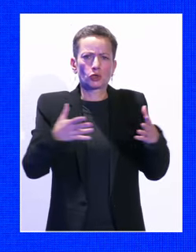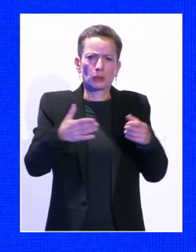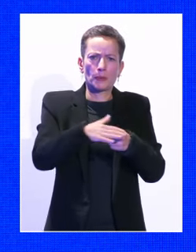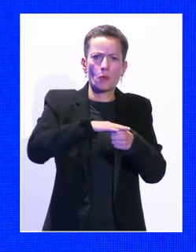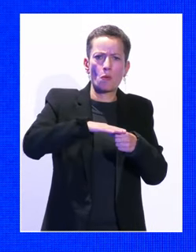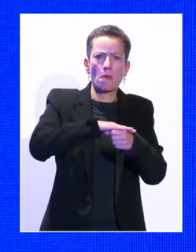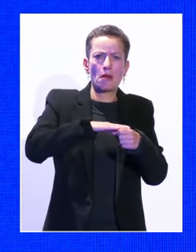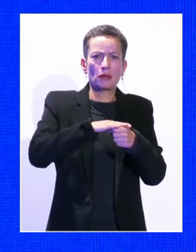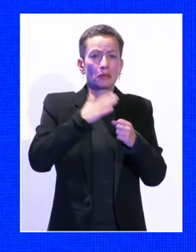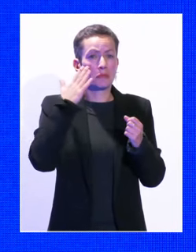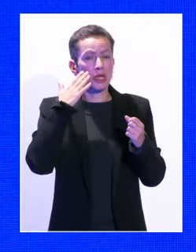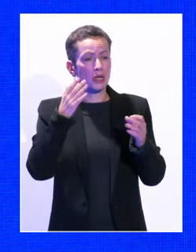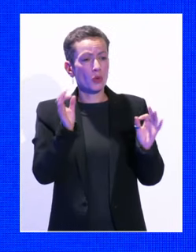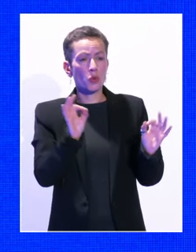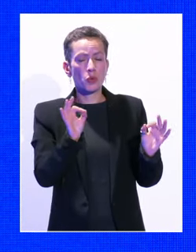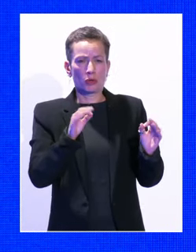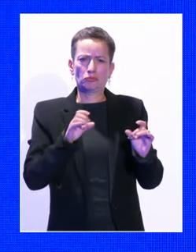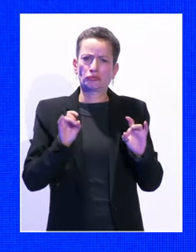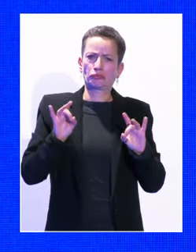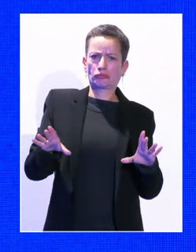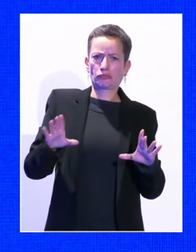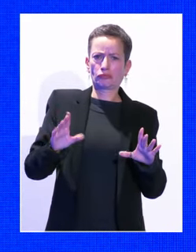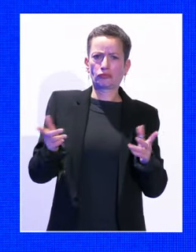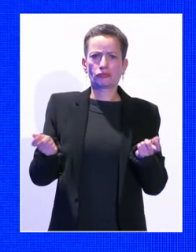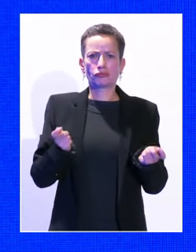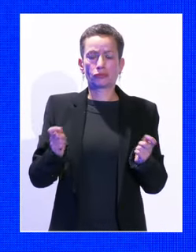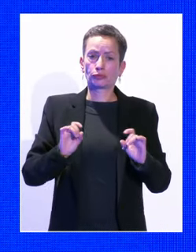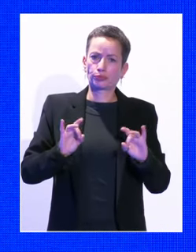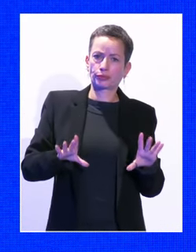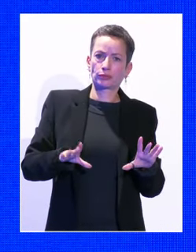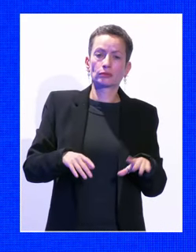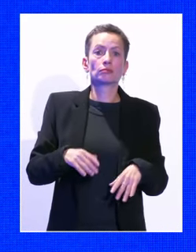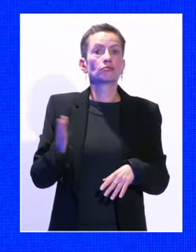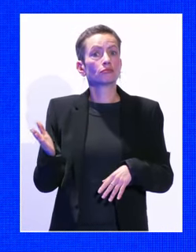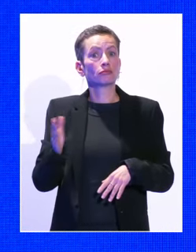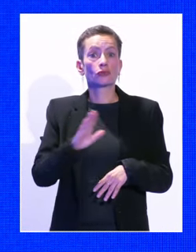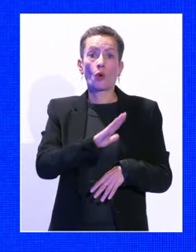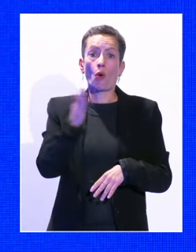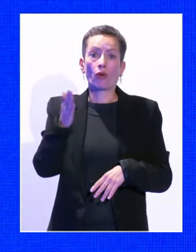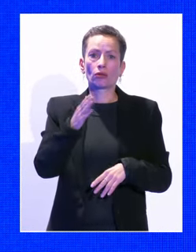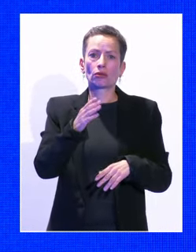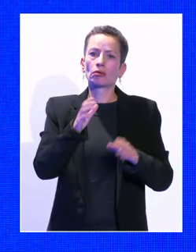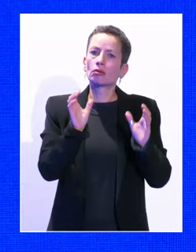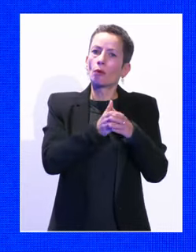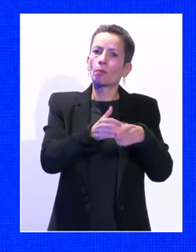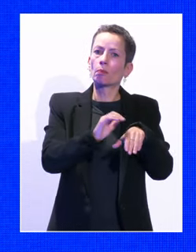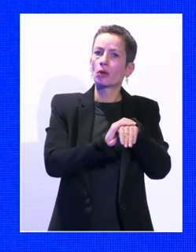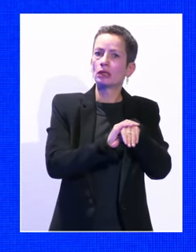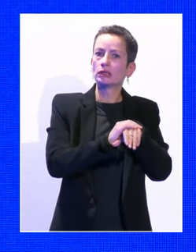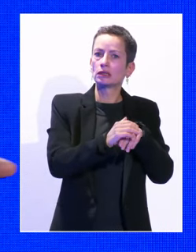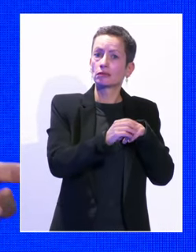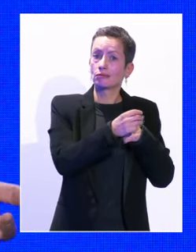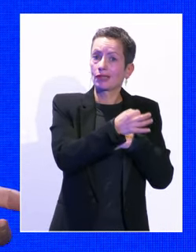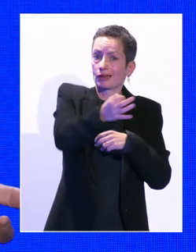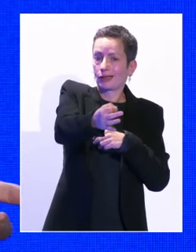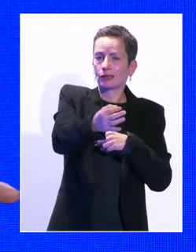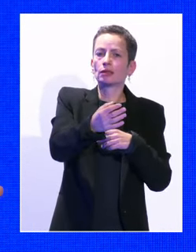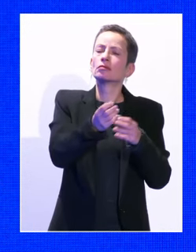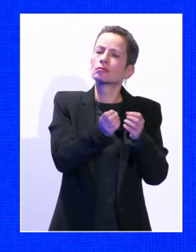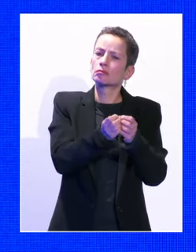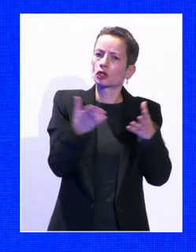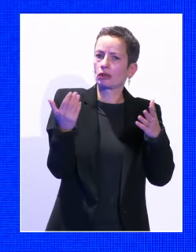refuserait de gouverner s'il ne l'avait pas. Et la réponse des autres forces politiques, celle de la